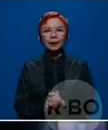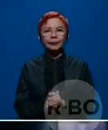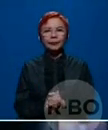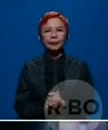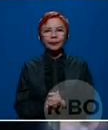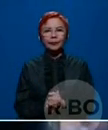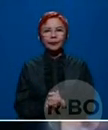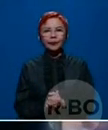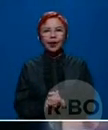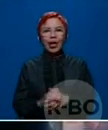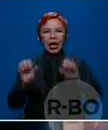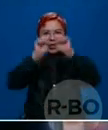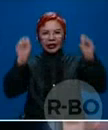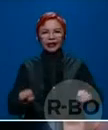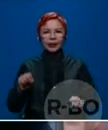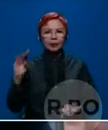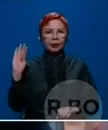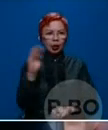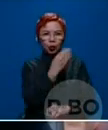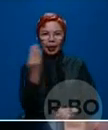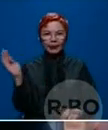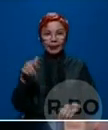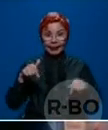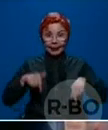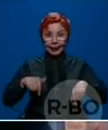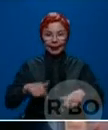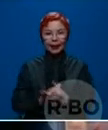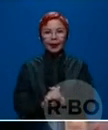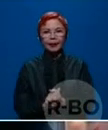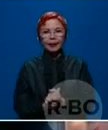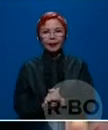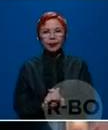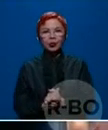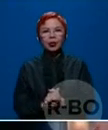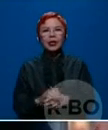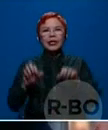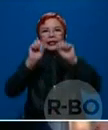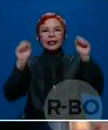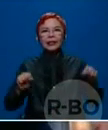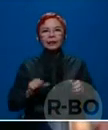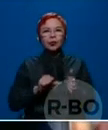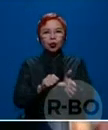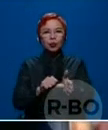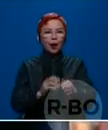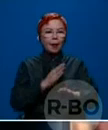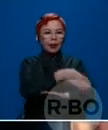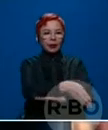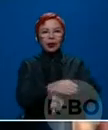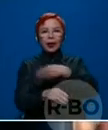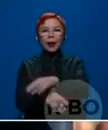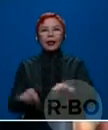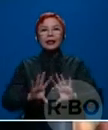kasih sistem transportasi yang kita bangun di Jakarta adalah sistem subsidi silang